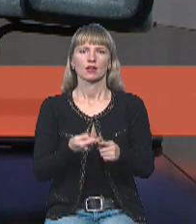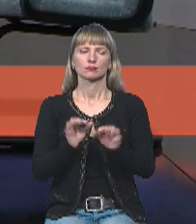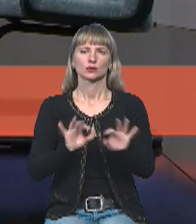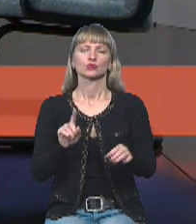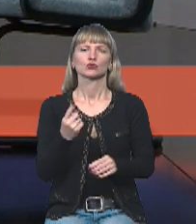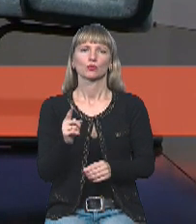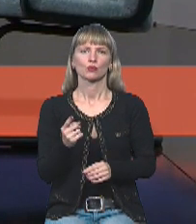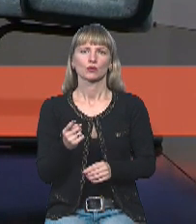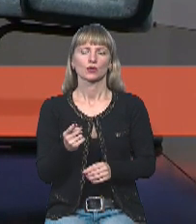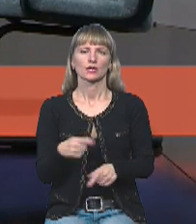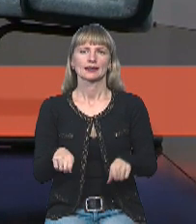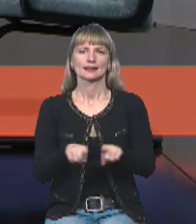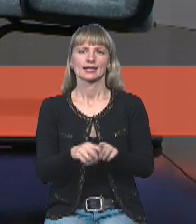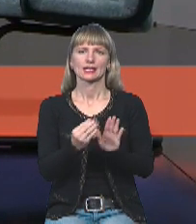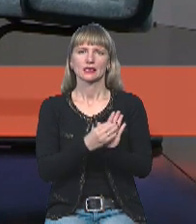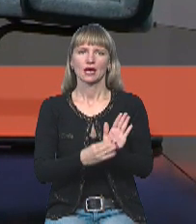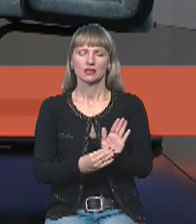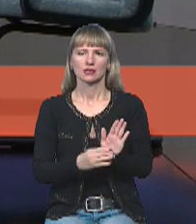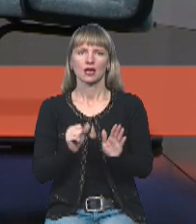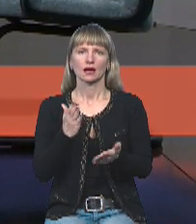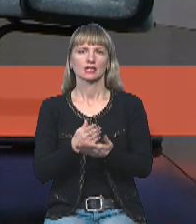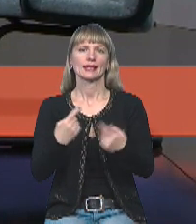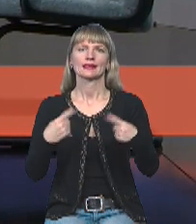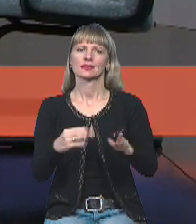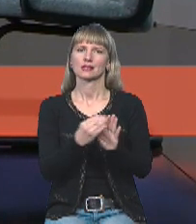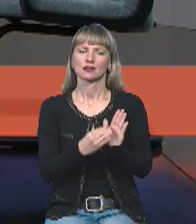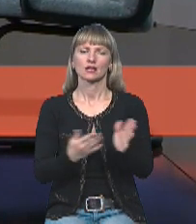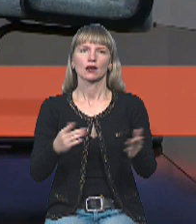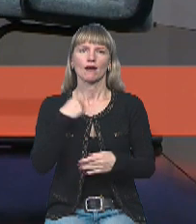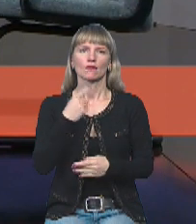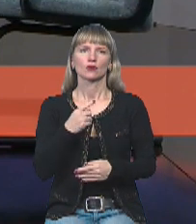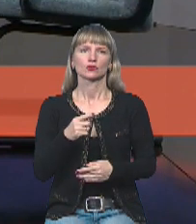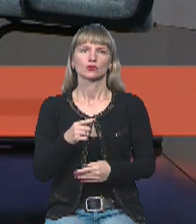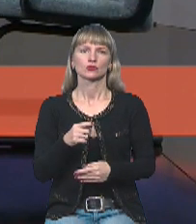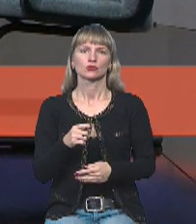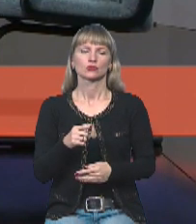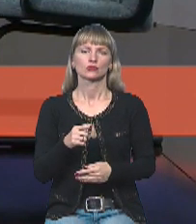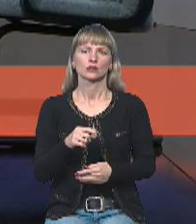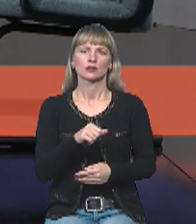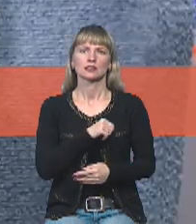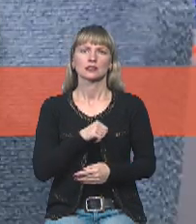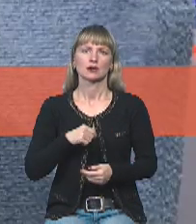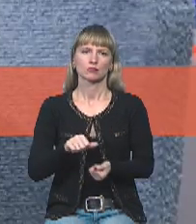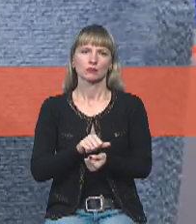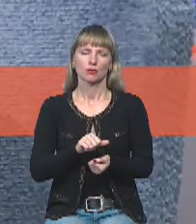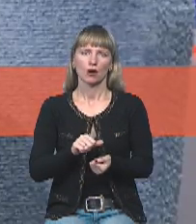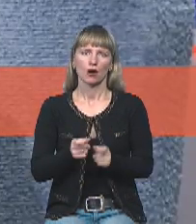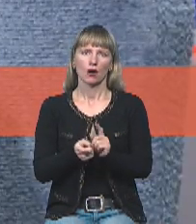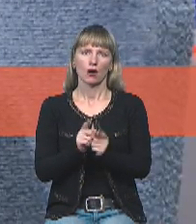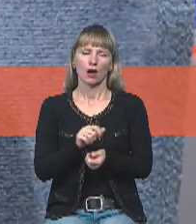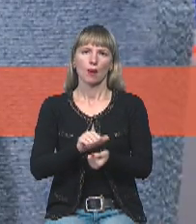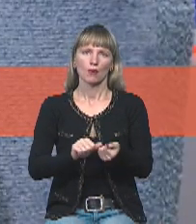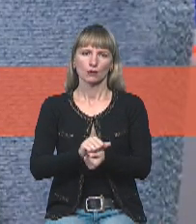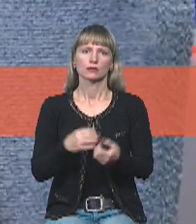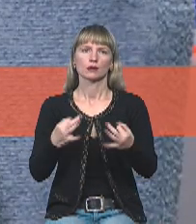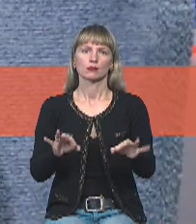пояснюєте? Чому такі дані, а є інші дані, які говорять про те, що санобробка, допустимо,